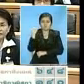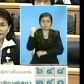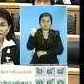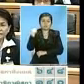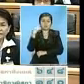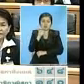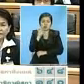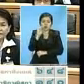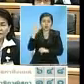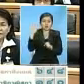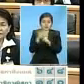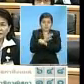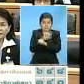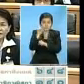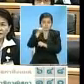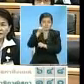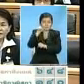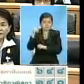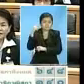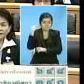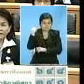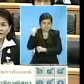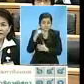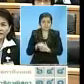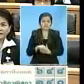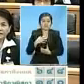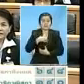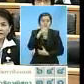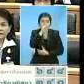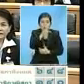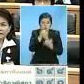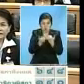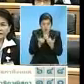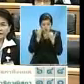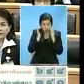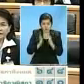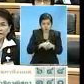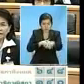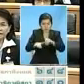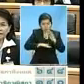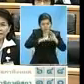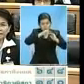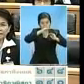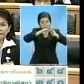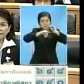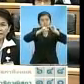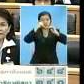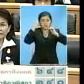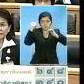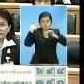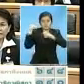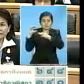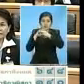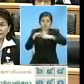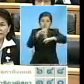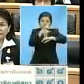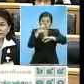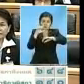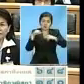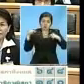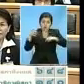ะจะขอเรียนให้ท่านประธานได้รับทราบว่าวันนี้ประชาชนเขาพัฒนาไปมากเกี่ยวกับเรื่องการเมืองและประชาธิปไต